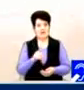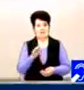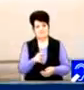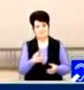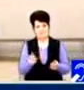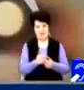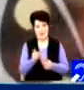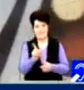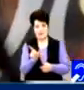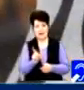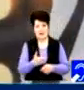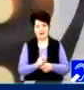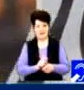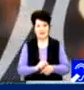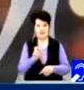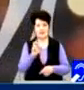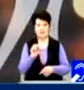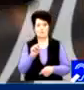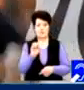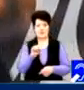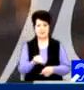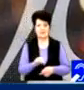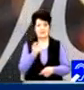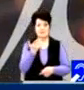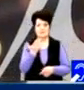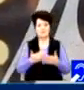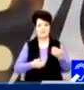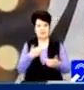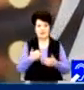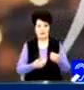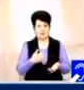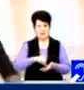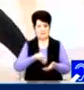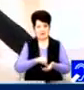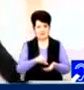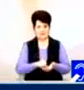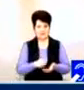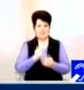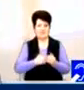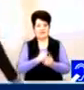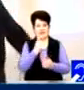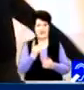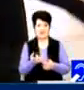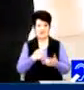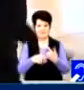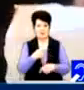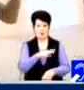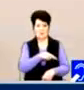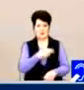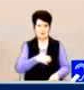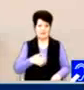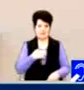Ringul de dans cu Simona bulat împreună tinerii au cucerit nenumărate concursuri la care au participat revenind de fiecare dată acasă cu premii